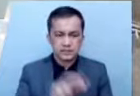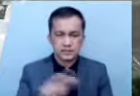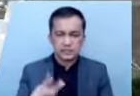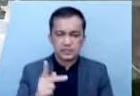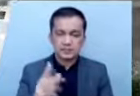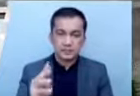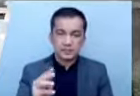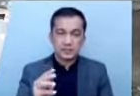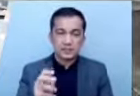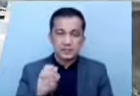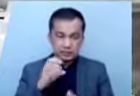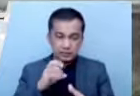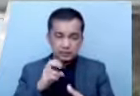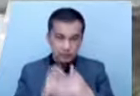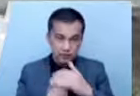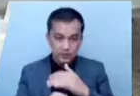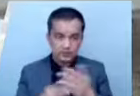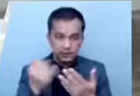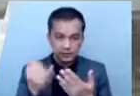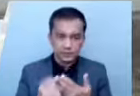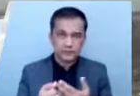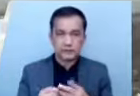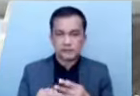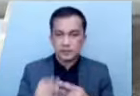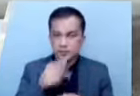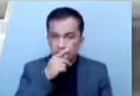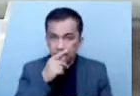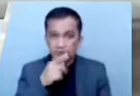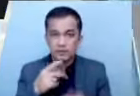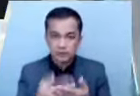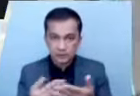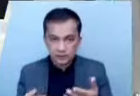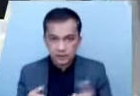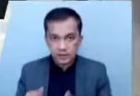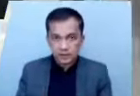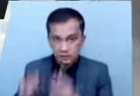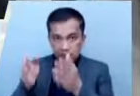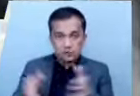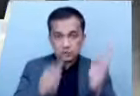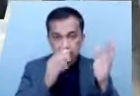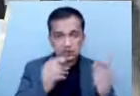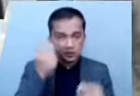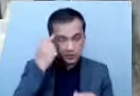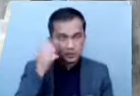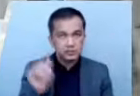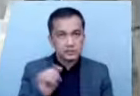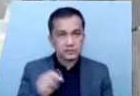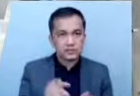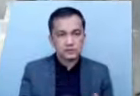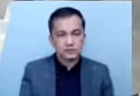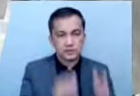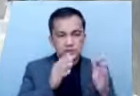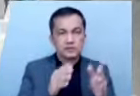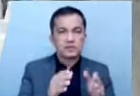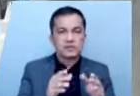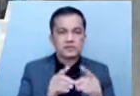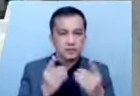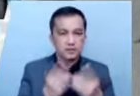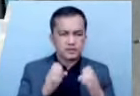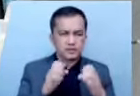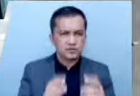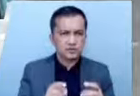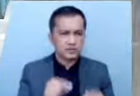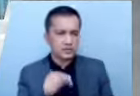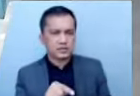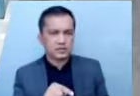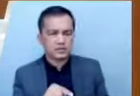project. Di lang mga private property, meron ding istruktura ng gobyerno tulad ng isang gusali ng Department of Education na itinuturing na